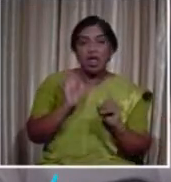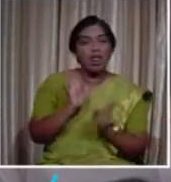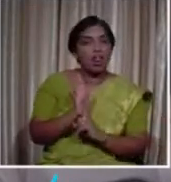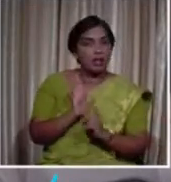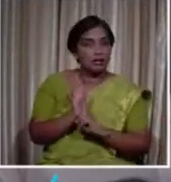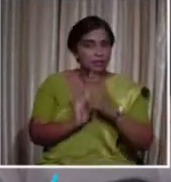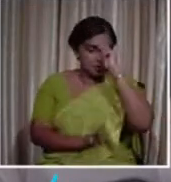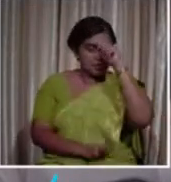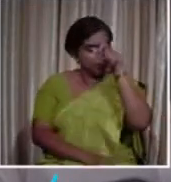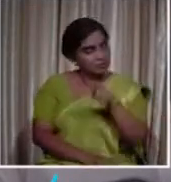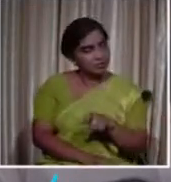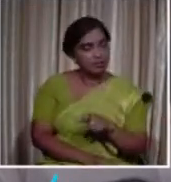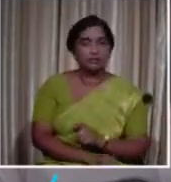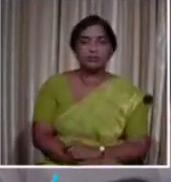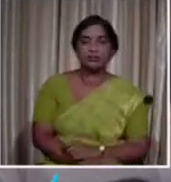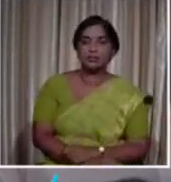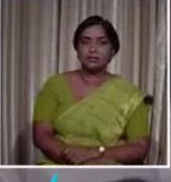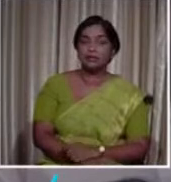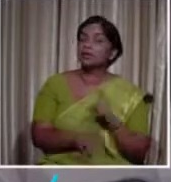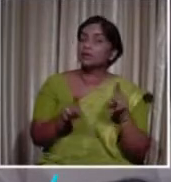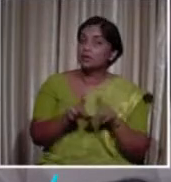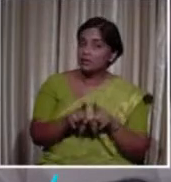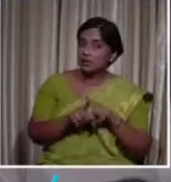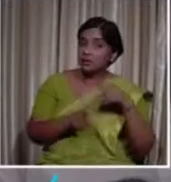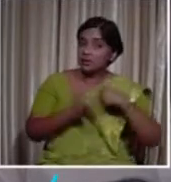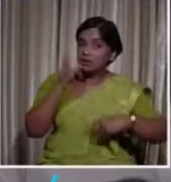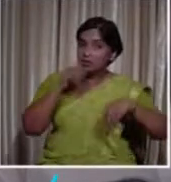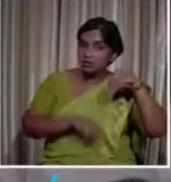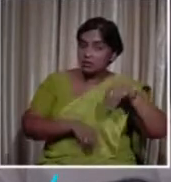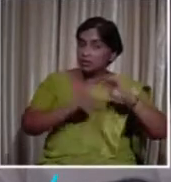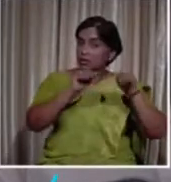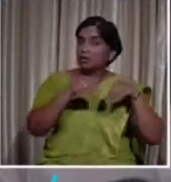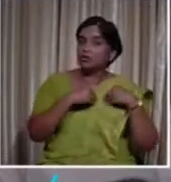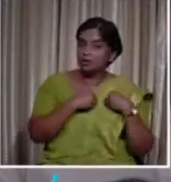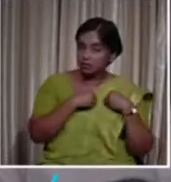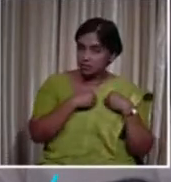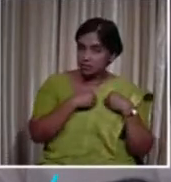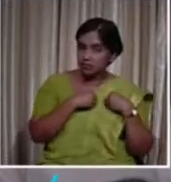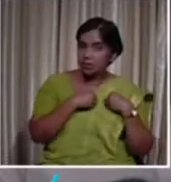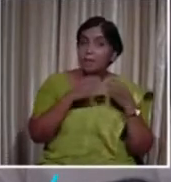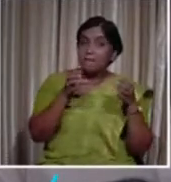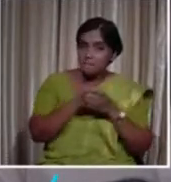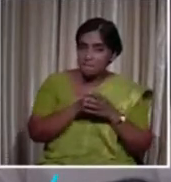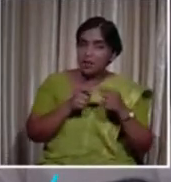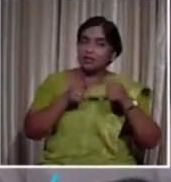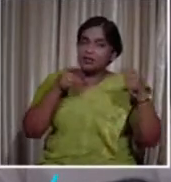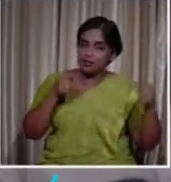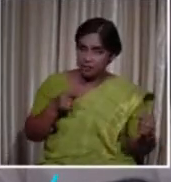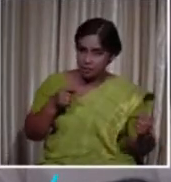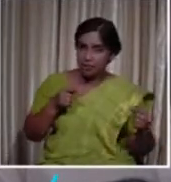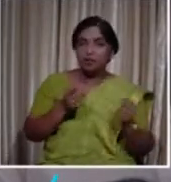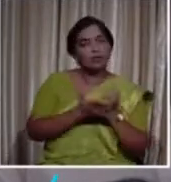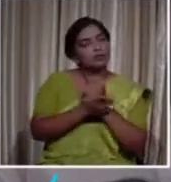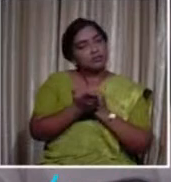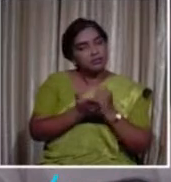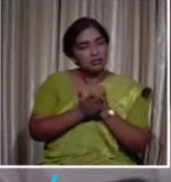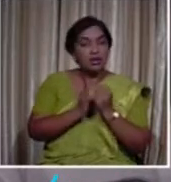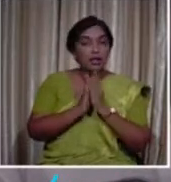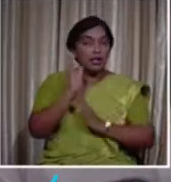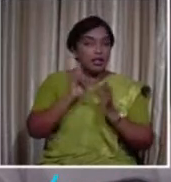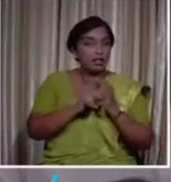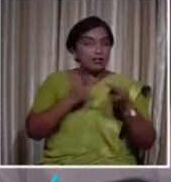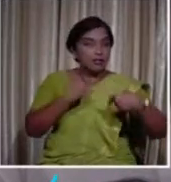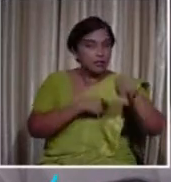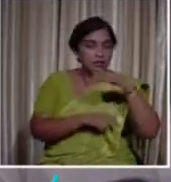लक्ष्मण किरियल्ल मतितुमाट एवगेम मट छंदय लबा दीपु पक्ष विपक्ष सियलुम